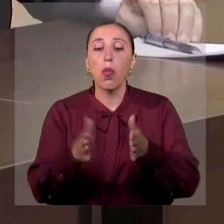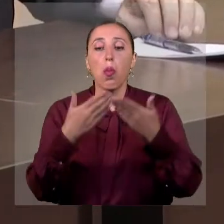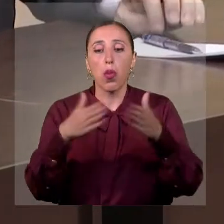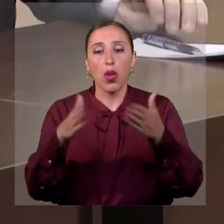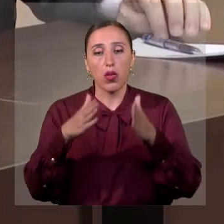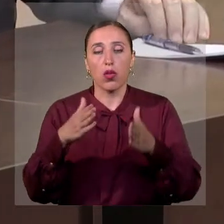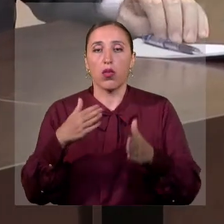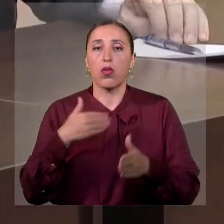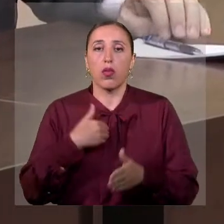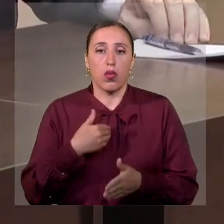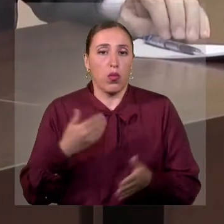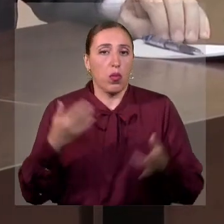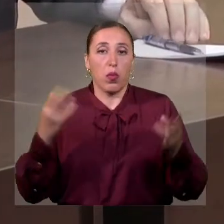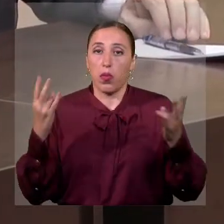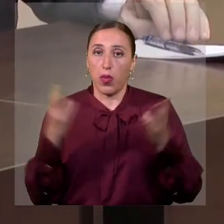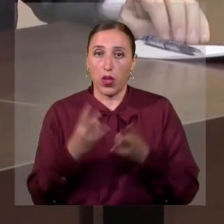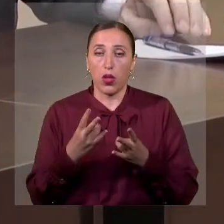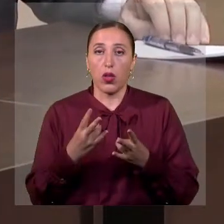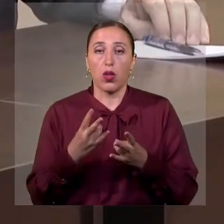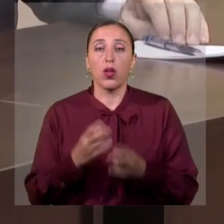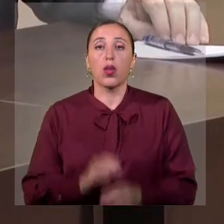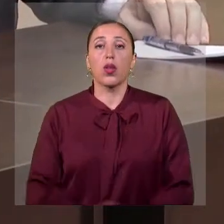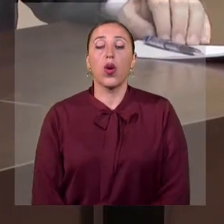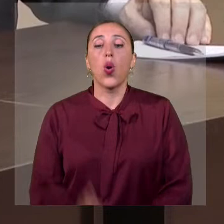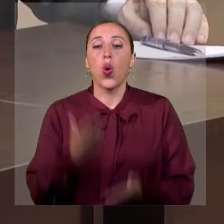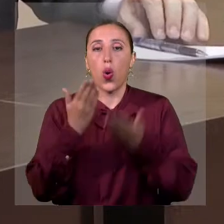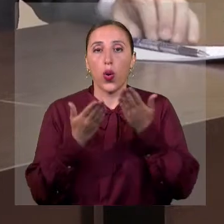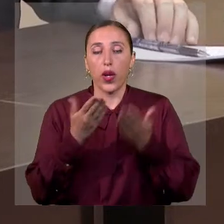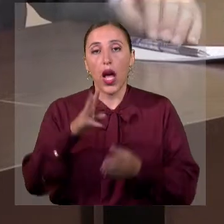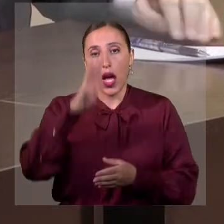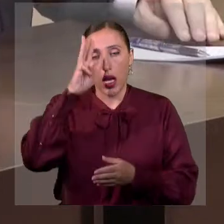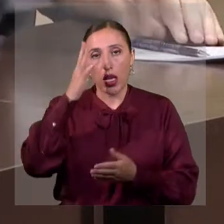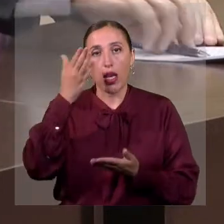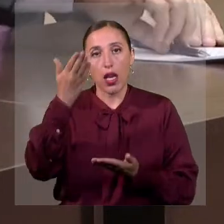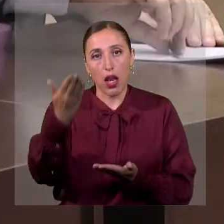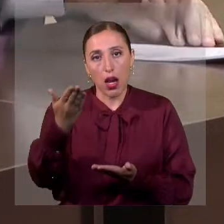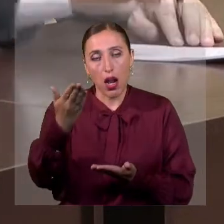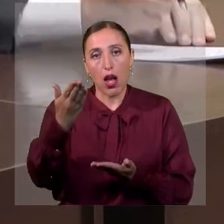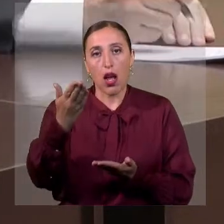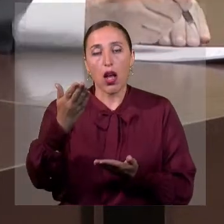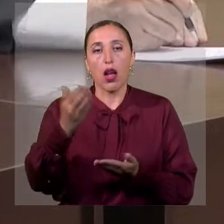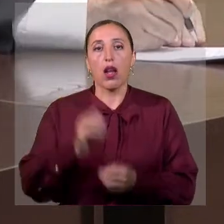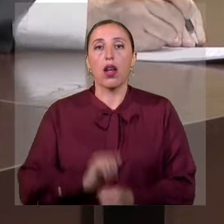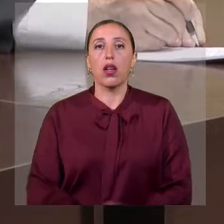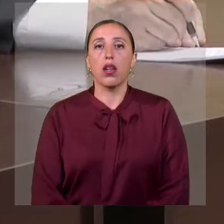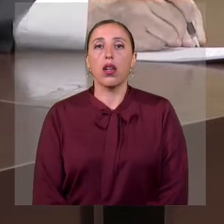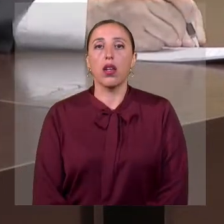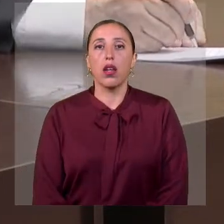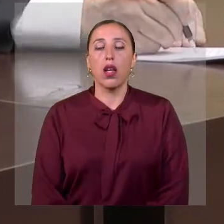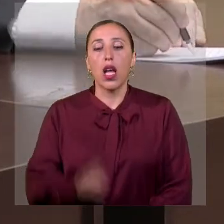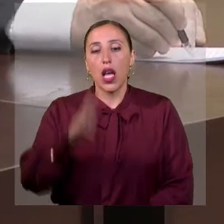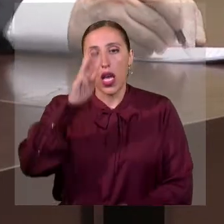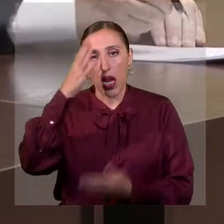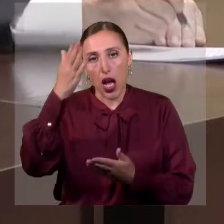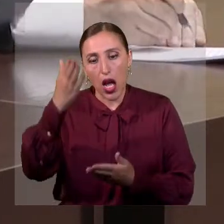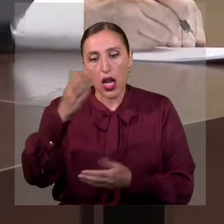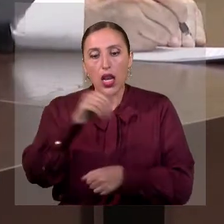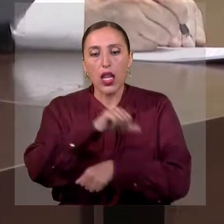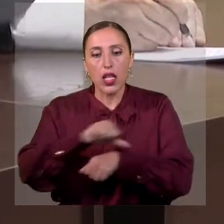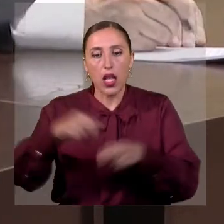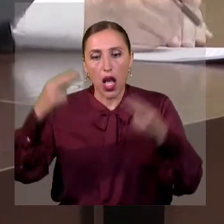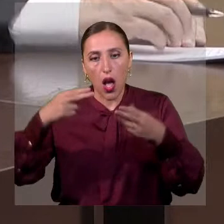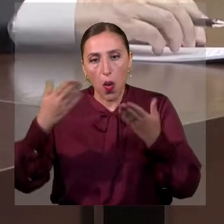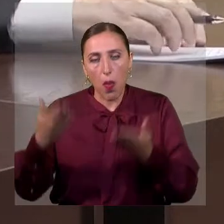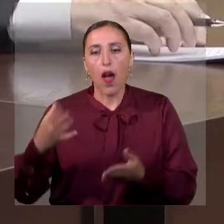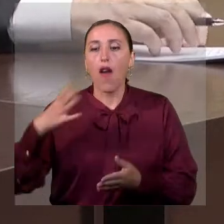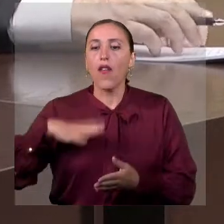և ինչպես օրինակ Իրանի Իսլամական Հանրապետությունից, Վրաստանից Հայաստան կարող է մուտք գործել